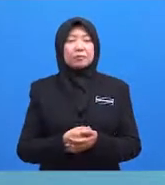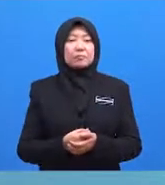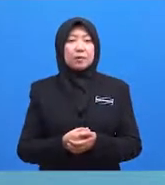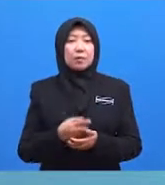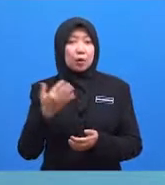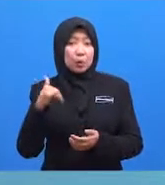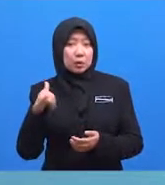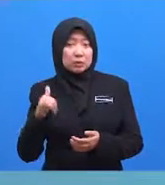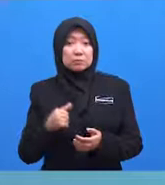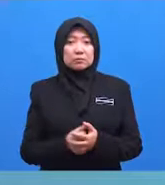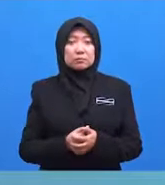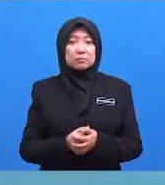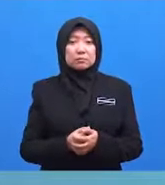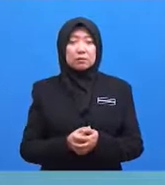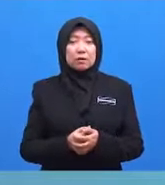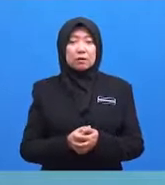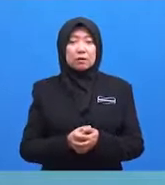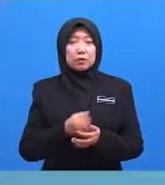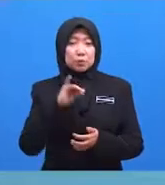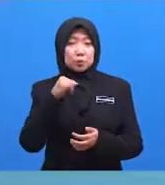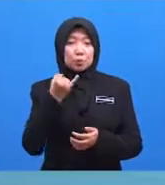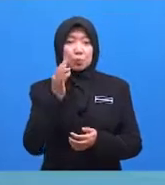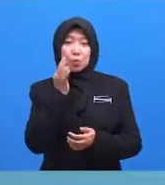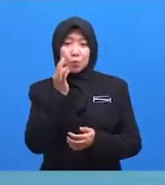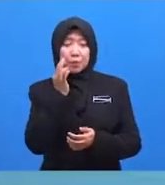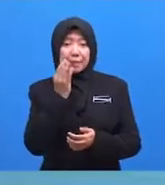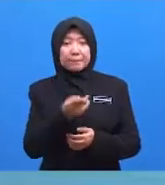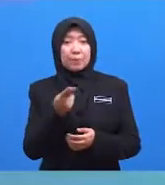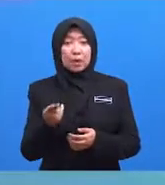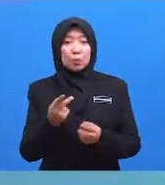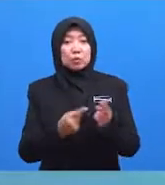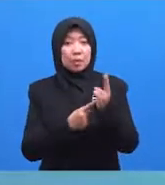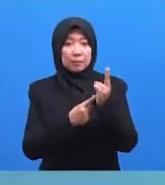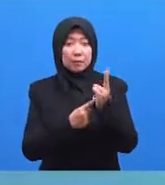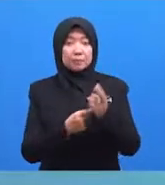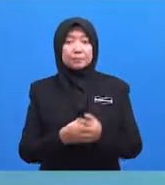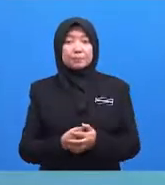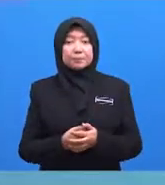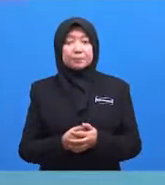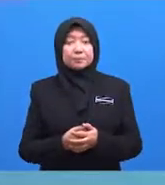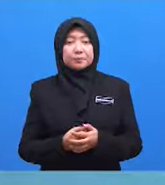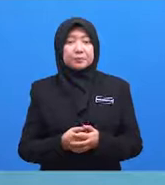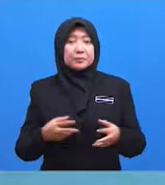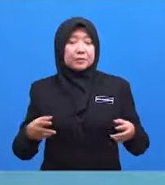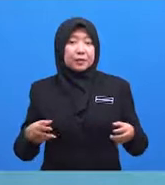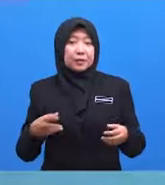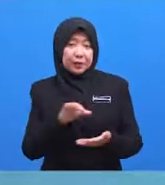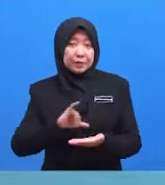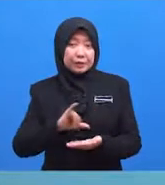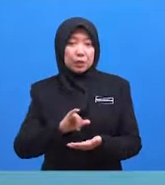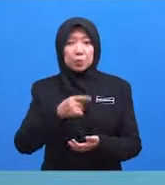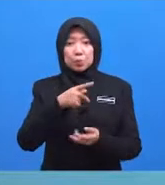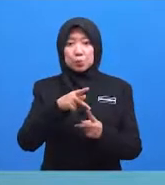jus buah-buahan sebagai bahan utama. Biasanya, dressing ini khusus untuk